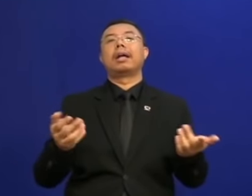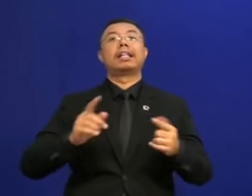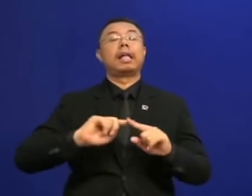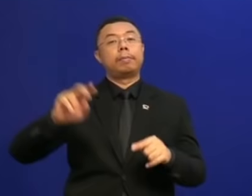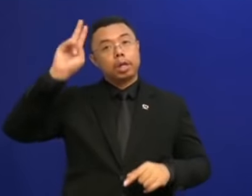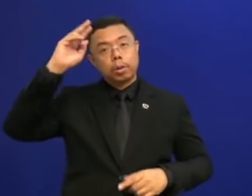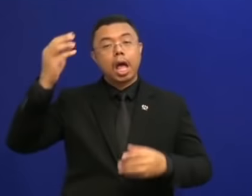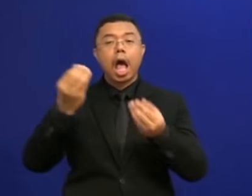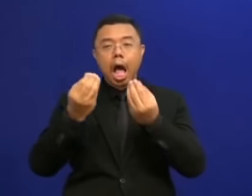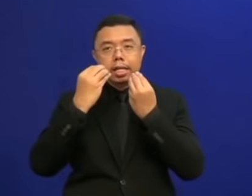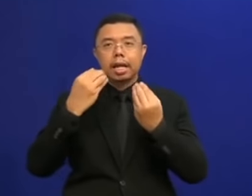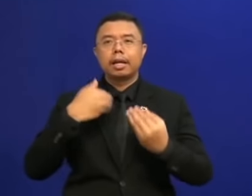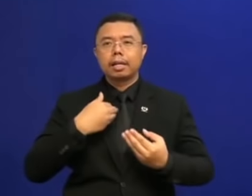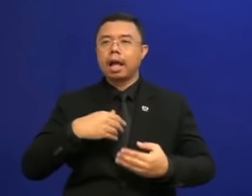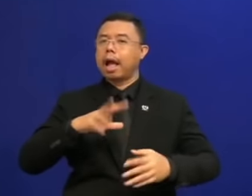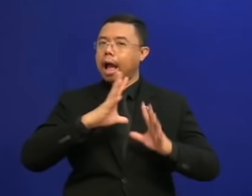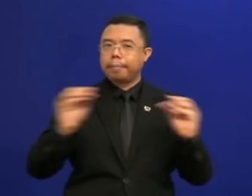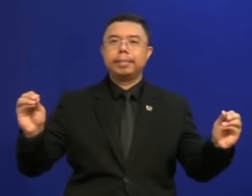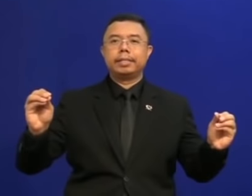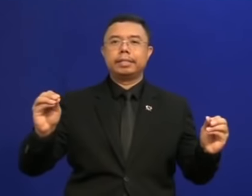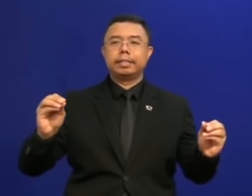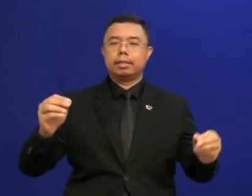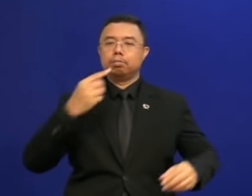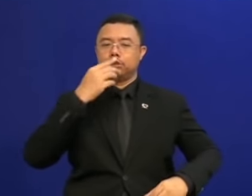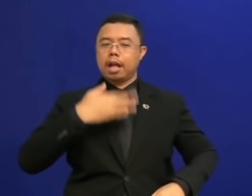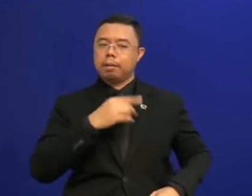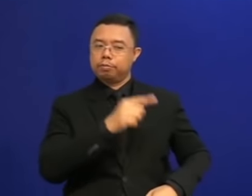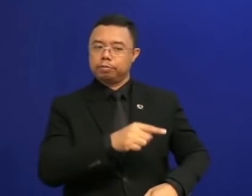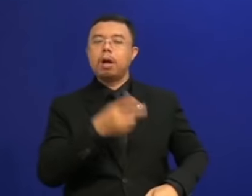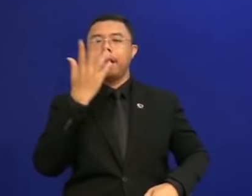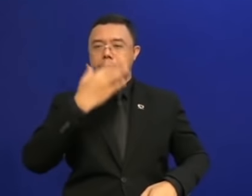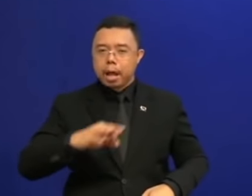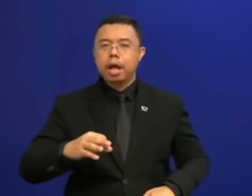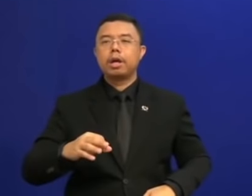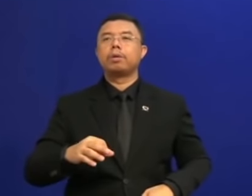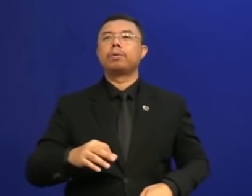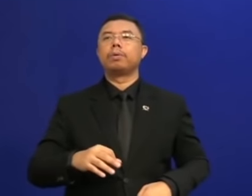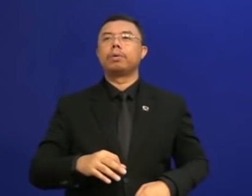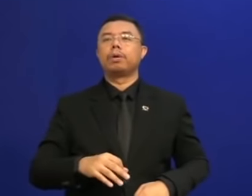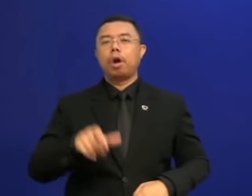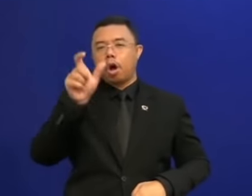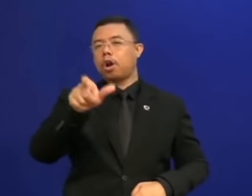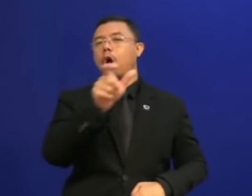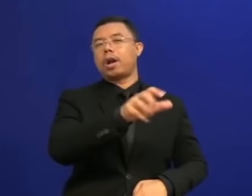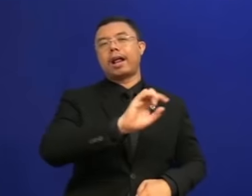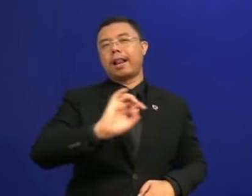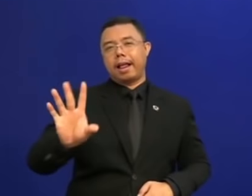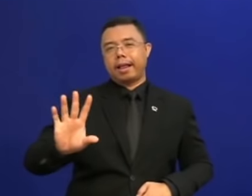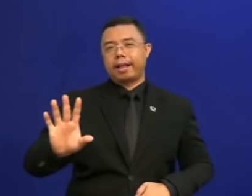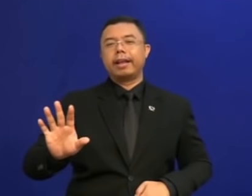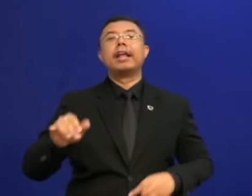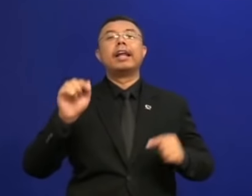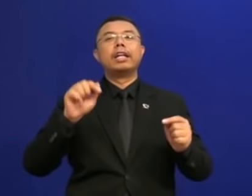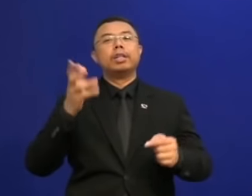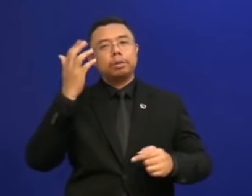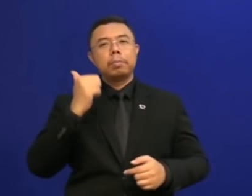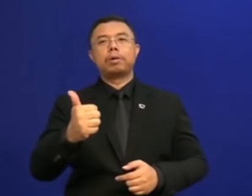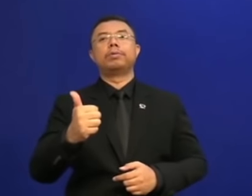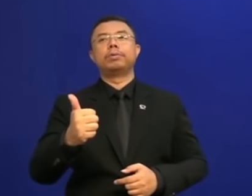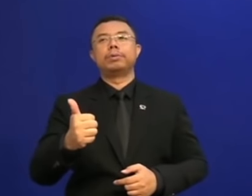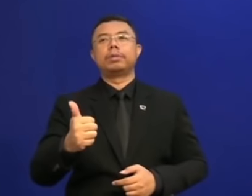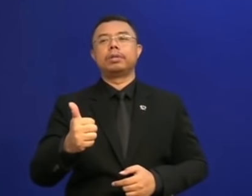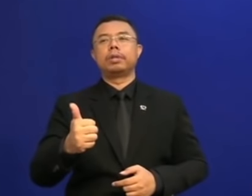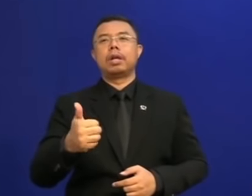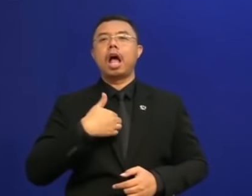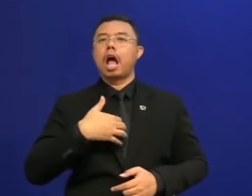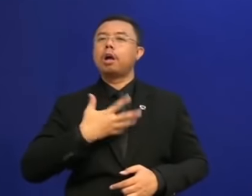Tapi Tuhan mengajar saya, habisi dulu milikmu baru orang lain. Nah, itu bagus.